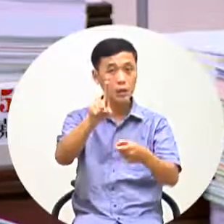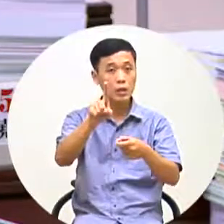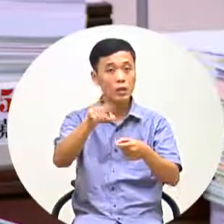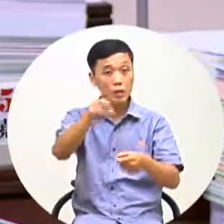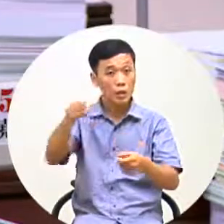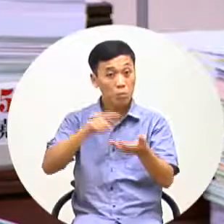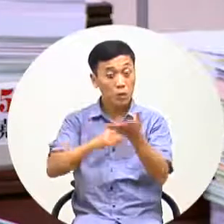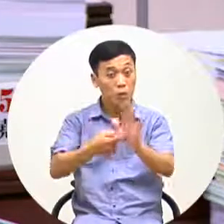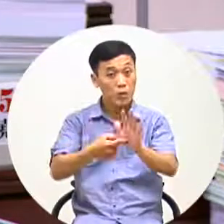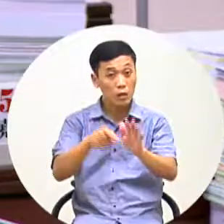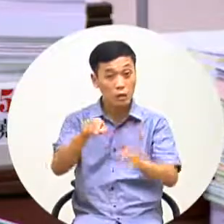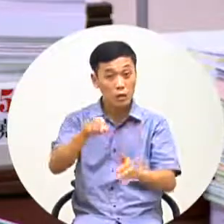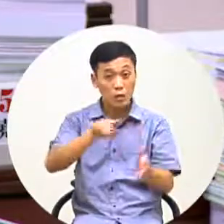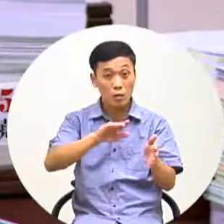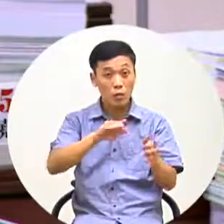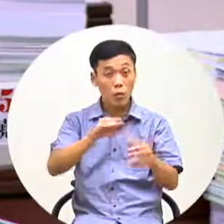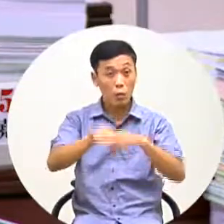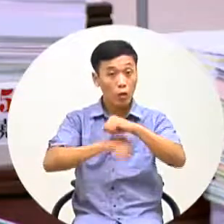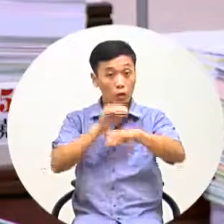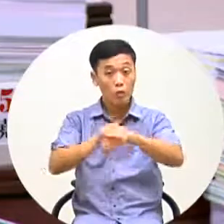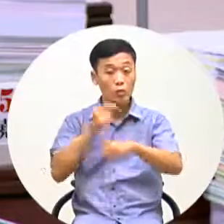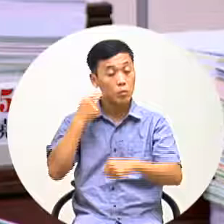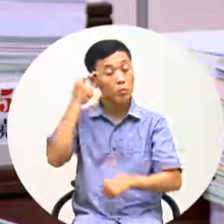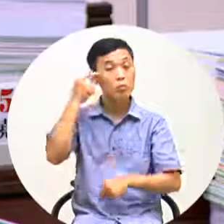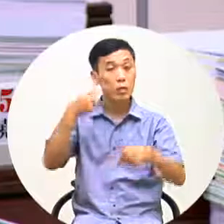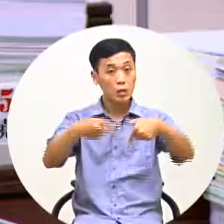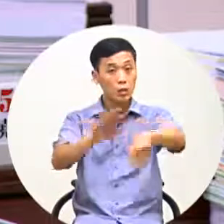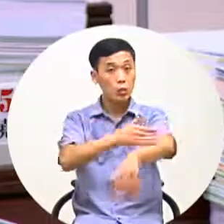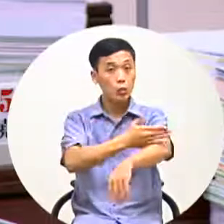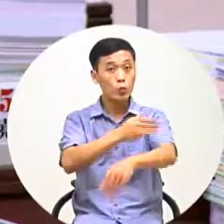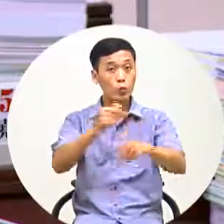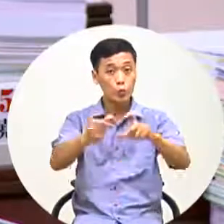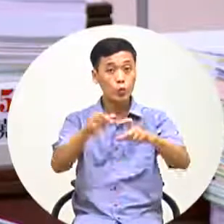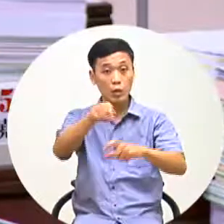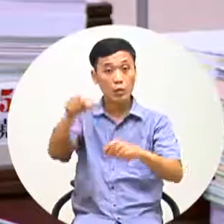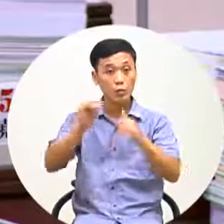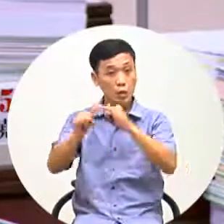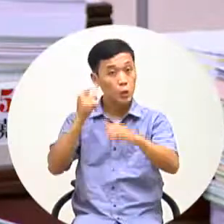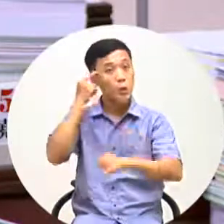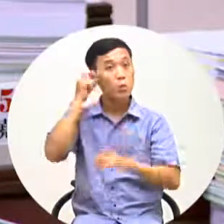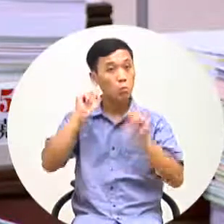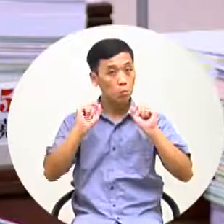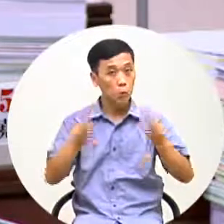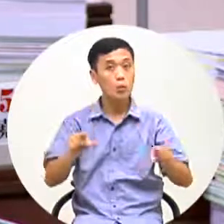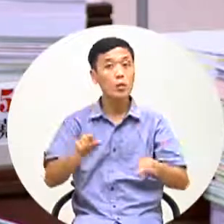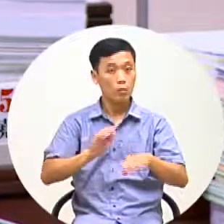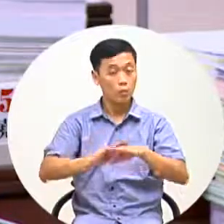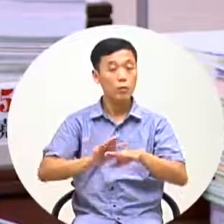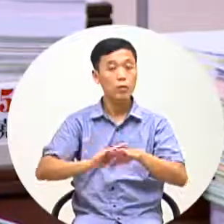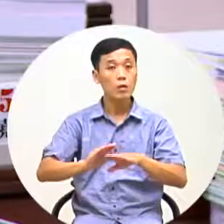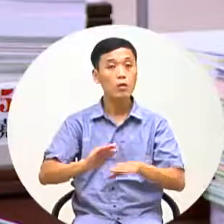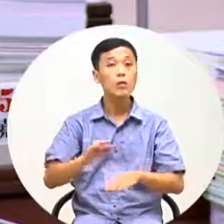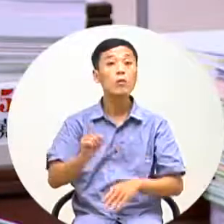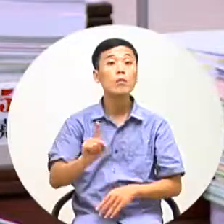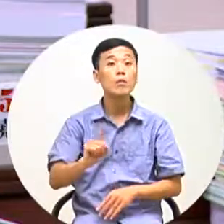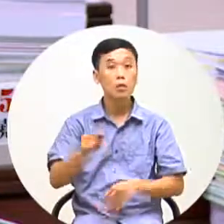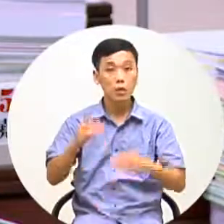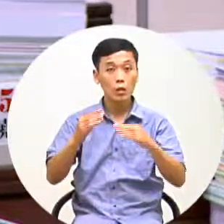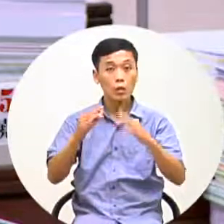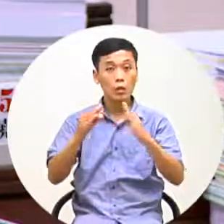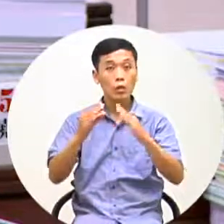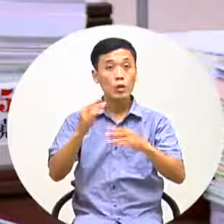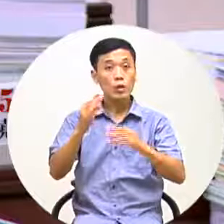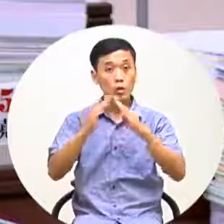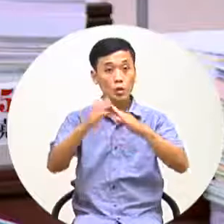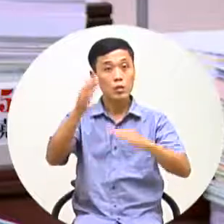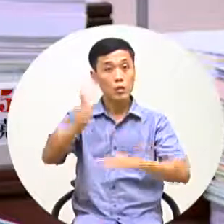仁武区那些居民的感受会不一样的。为什么？单叫其就是专门的这恶民呐，这人做袂